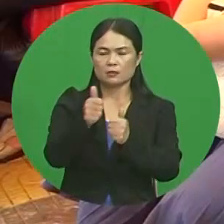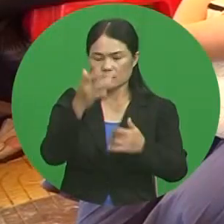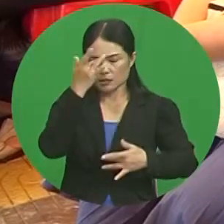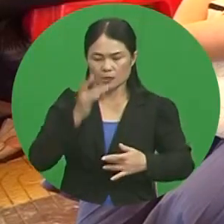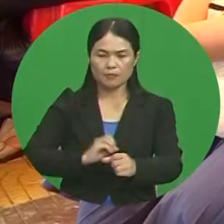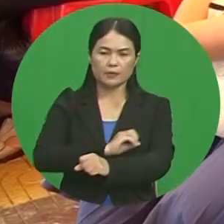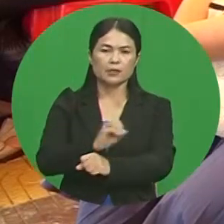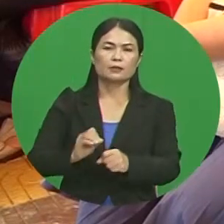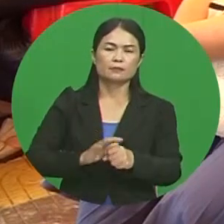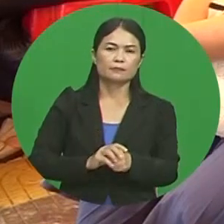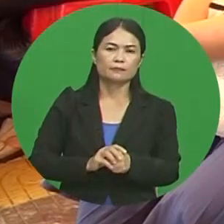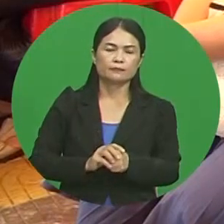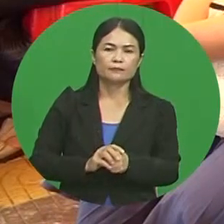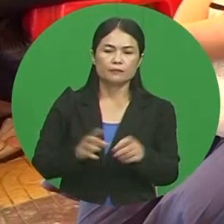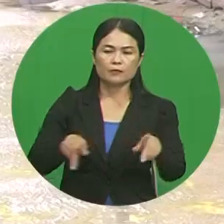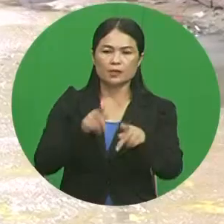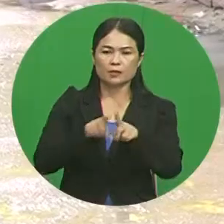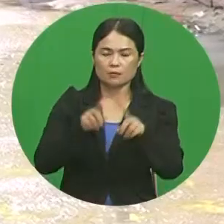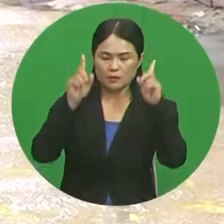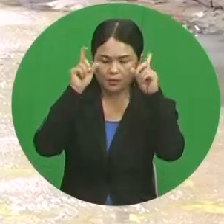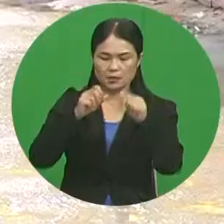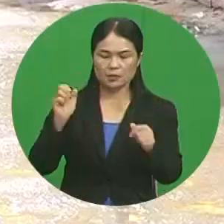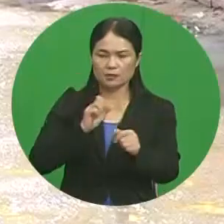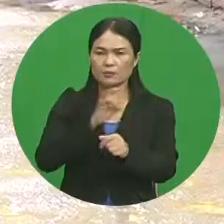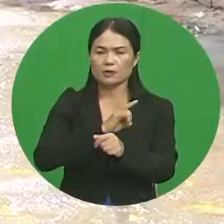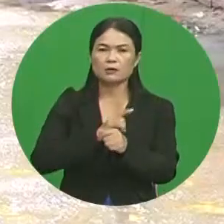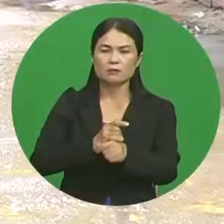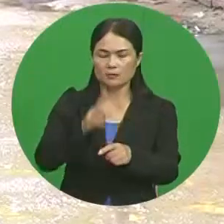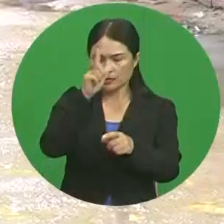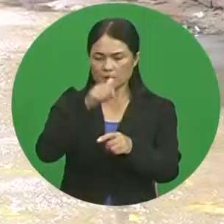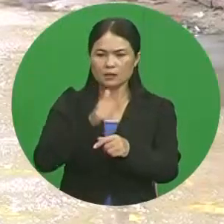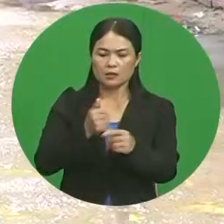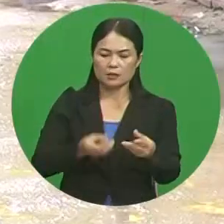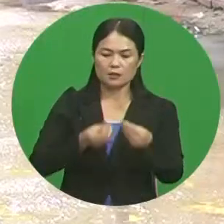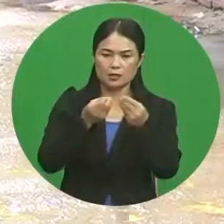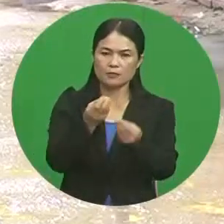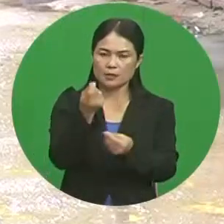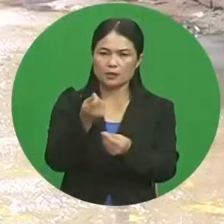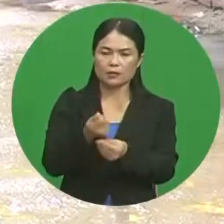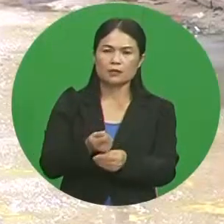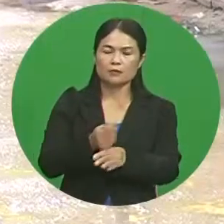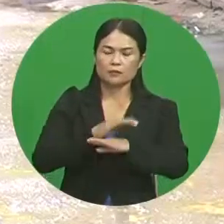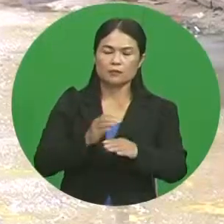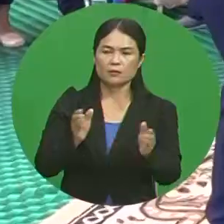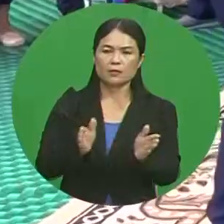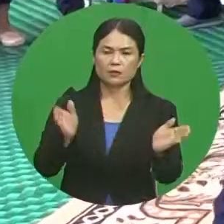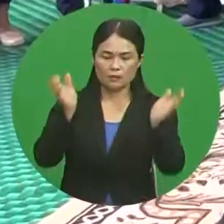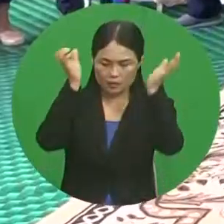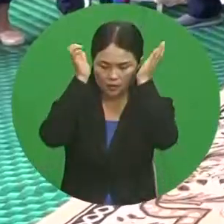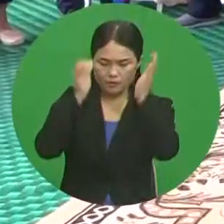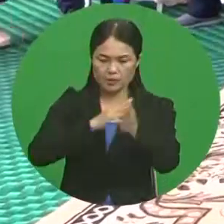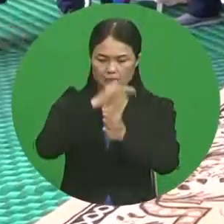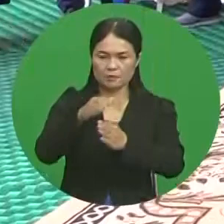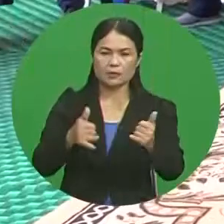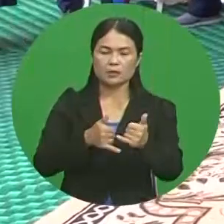ងឺ COVID-19 ក្នុងឱកាសនោះអាដាមនៅប្រទេសនីមុននៅលោកជំទាវបានវេប្រគេនបច្ច័យសង្កត់ត្រៃសម្រាប់កសាងសមិទ្ធផល